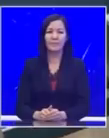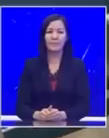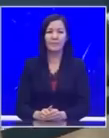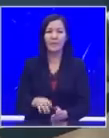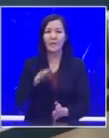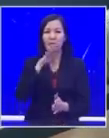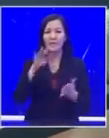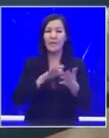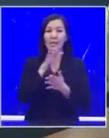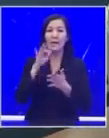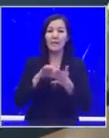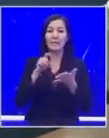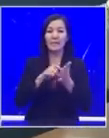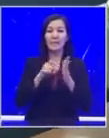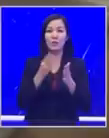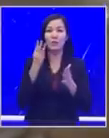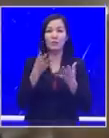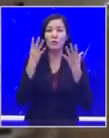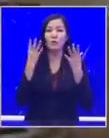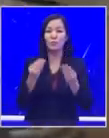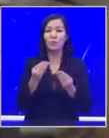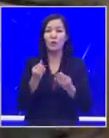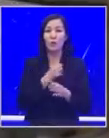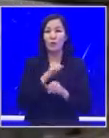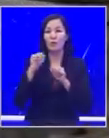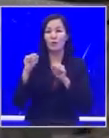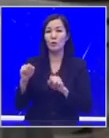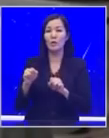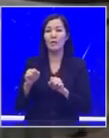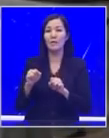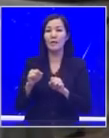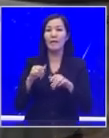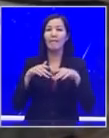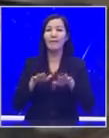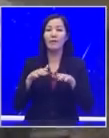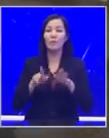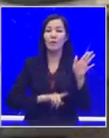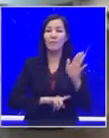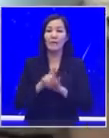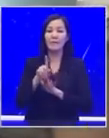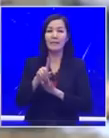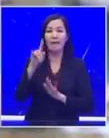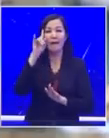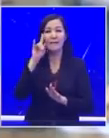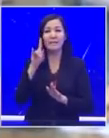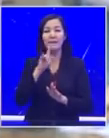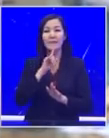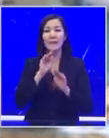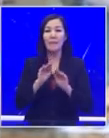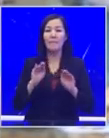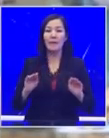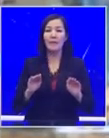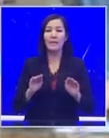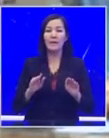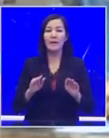Текел қаласындағы бұл цех 3 күннен бері қорғаныс құралын пішуді қолға алды. Бұған дейін Қазақстан текстилайн тігін фабрикасында балаларға арналған